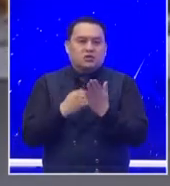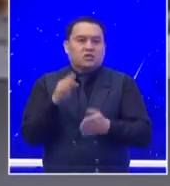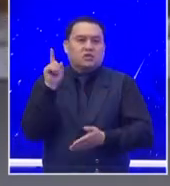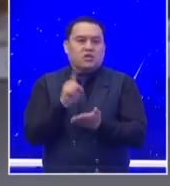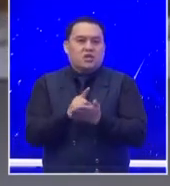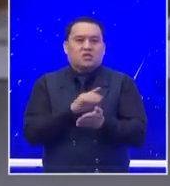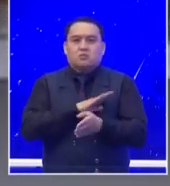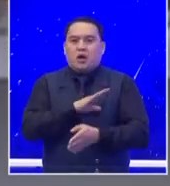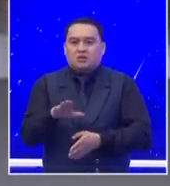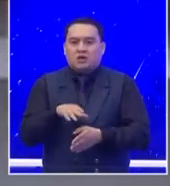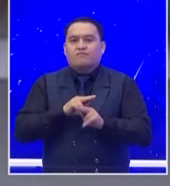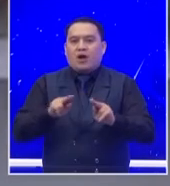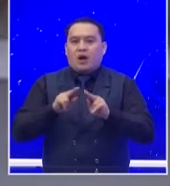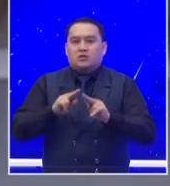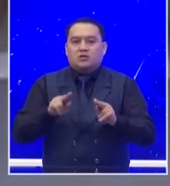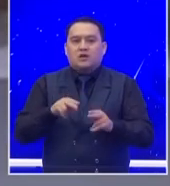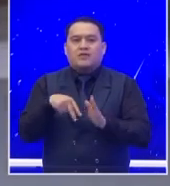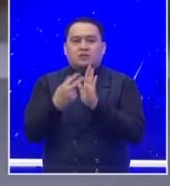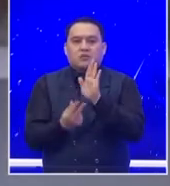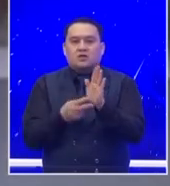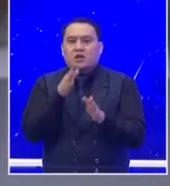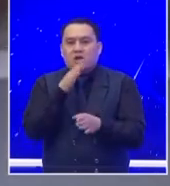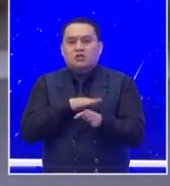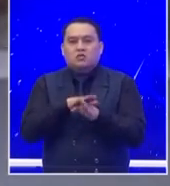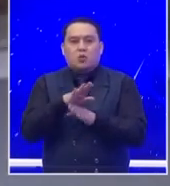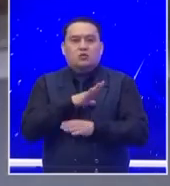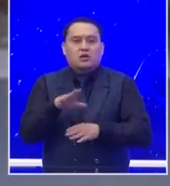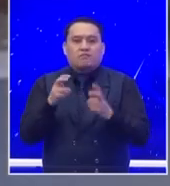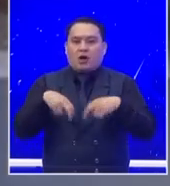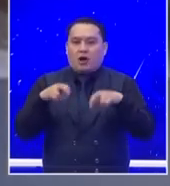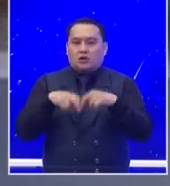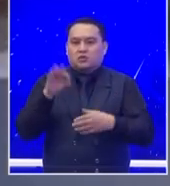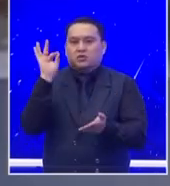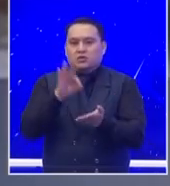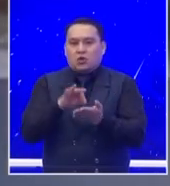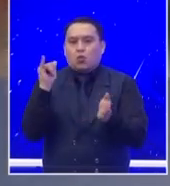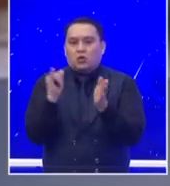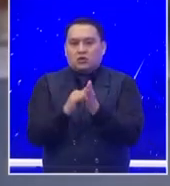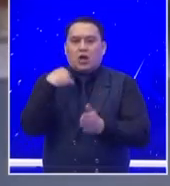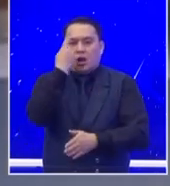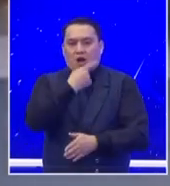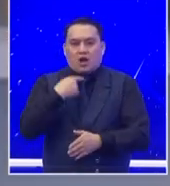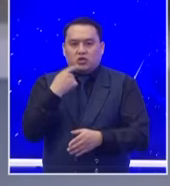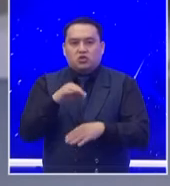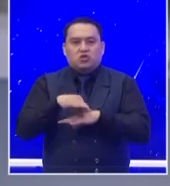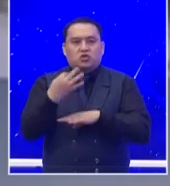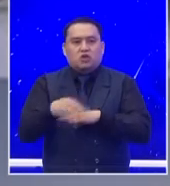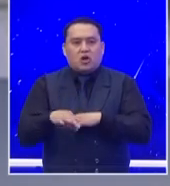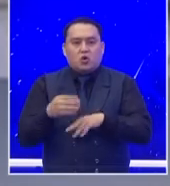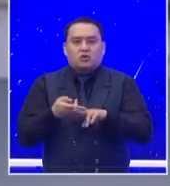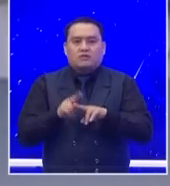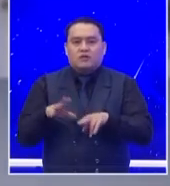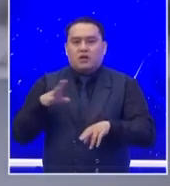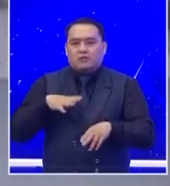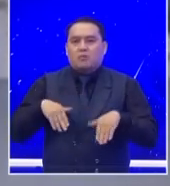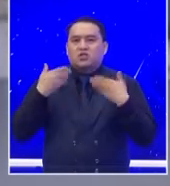«Неисполнение обязанностей по воспитанию несовершеннолетнего». Проводится расследование с целью установления наличия и тяжести телесных